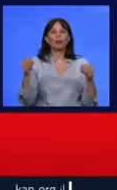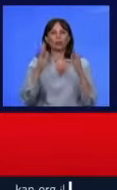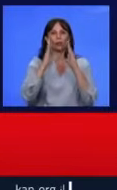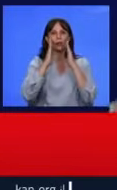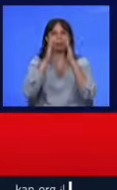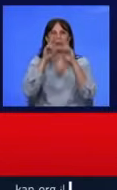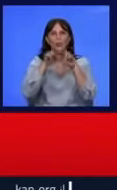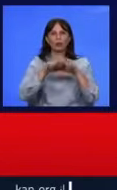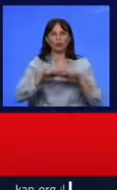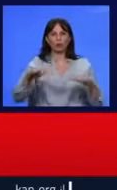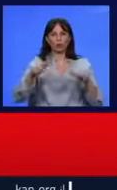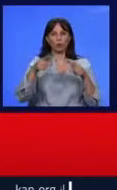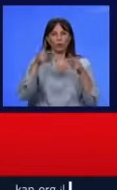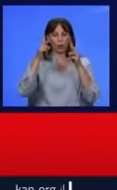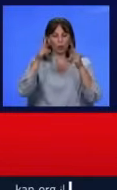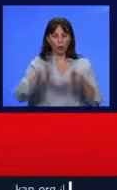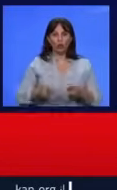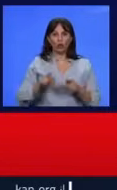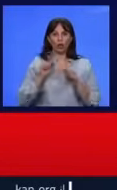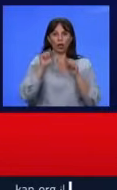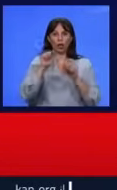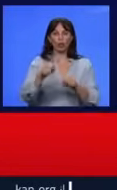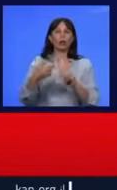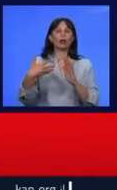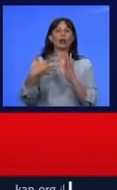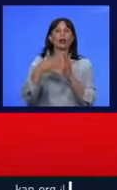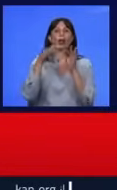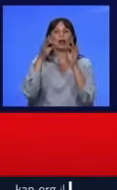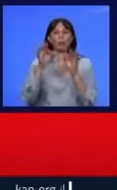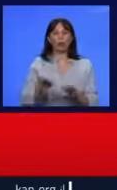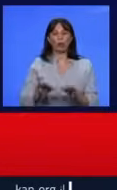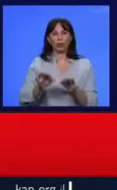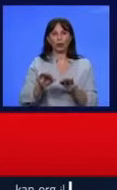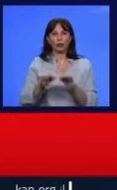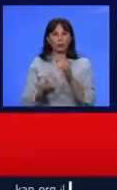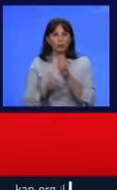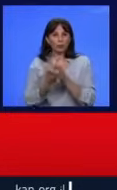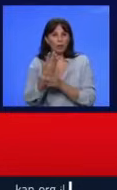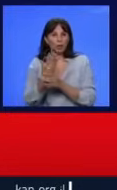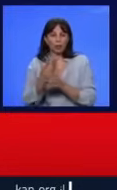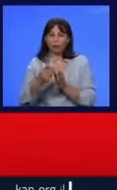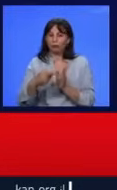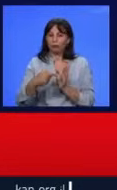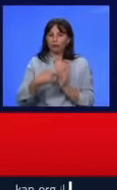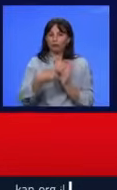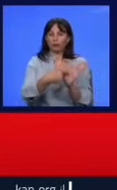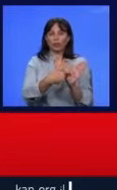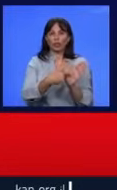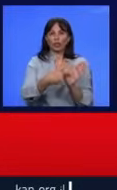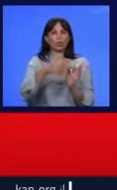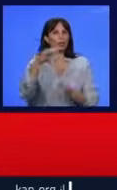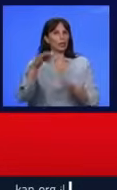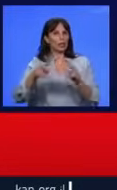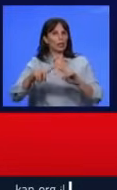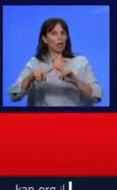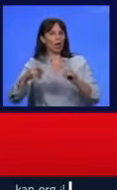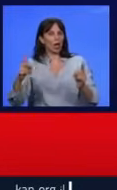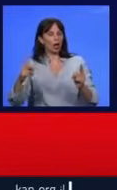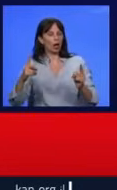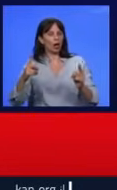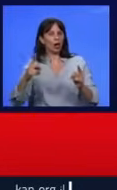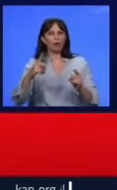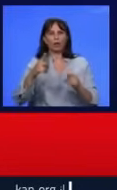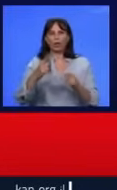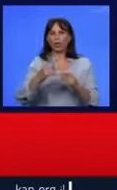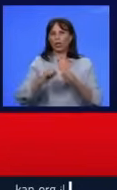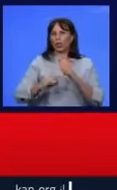בה וביכולת שלה להגיע לחקר האמת ולייצרת מצג שכאילו יש כאן באמת דין אחר לחלוטין ופרוצדורה שונה